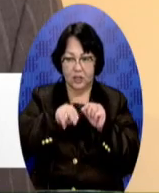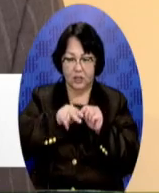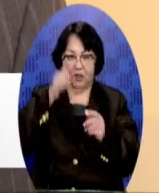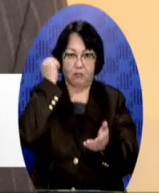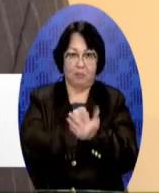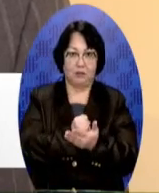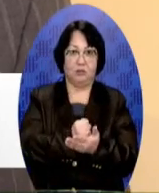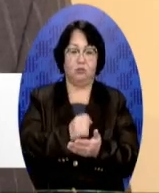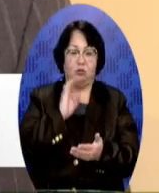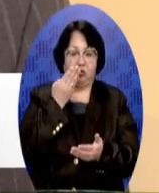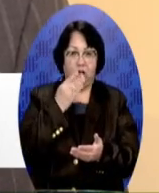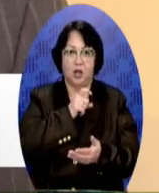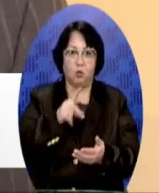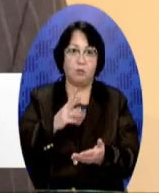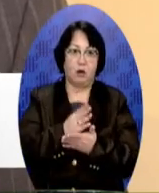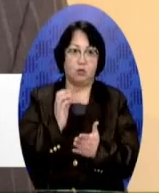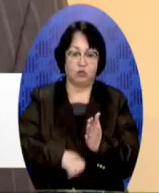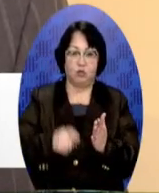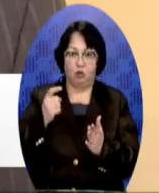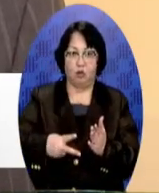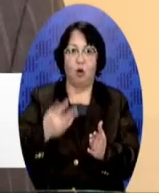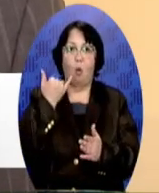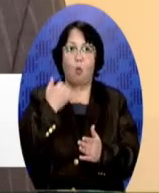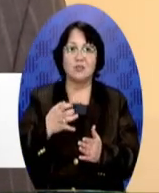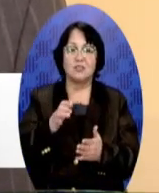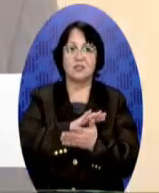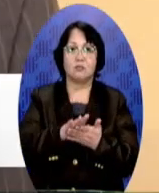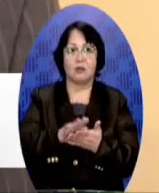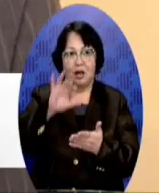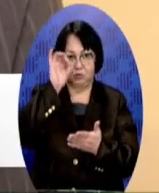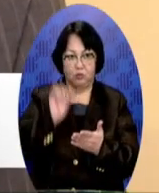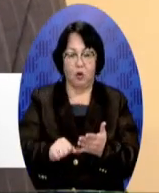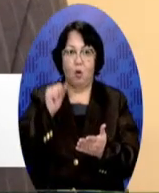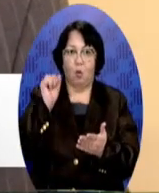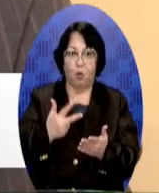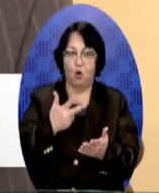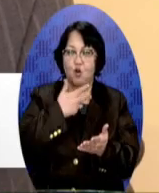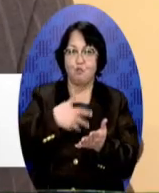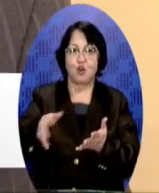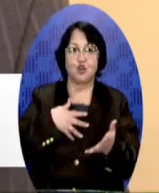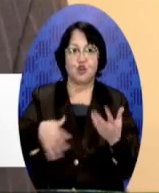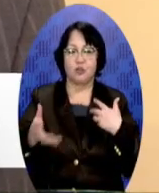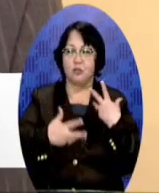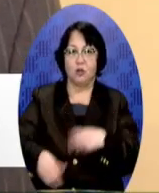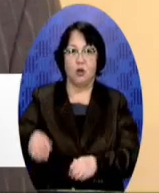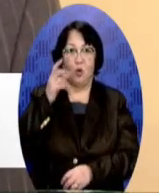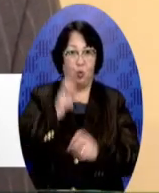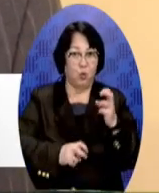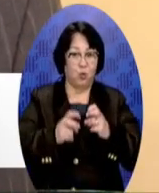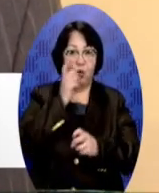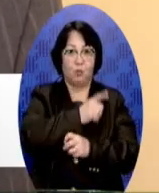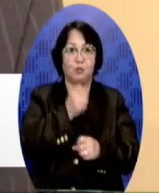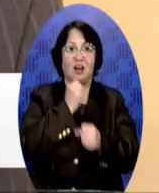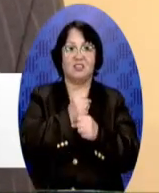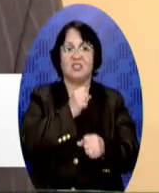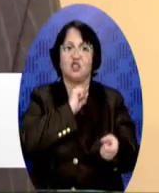шаардлагатай. За бохирын асуудал байна. Заавал бохирын утгатай байх хэвээр. Үйлдвэрүүд бол хүмүүсийг сольж байна. Тухайлбал